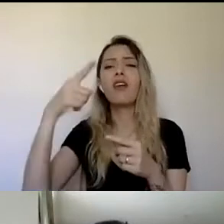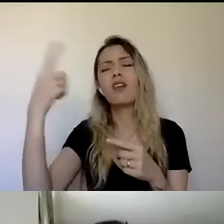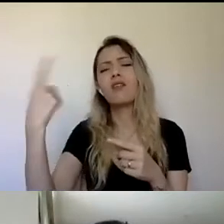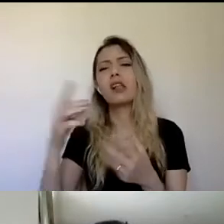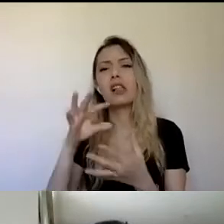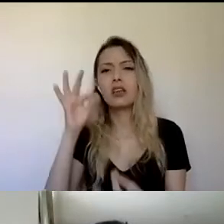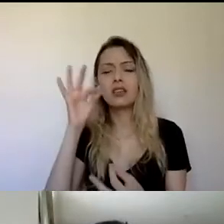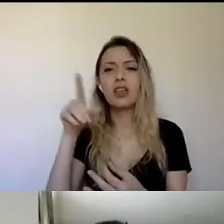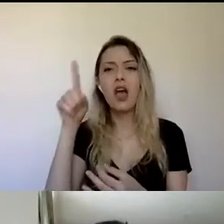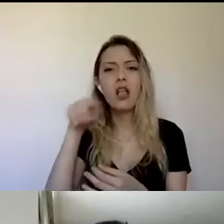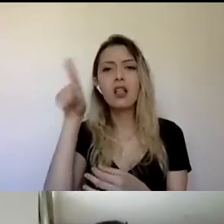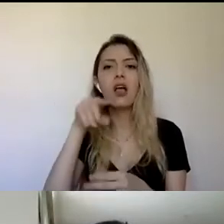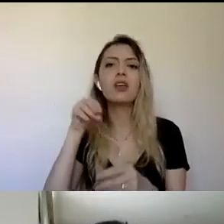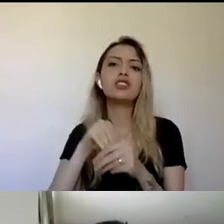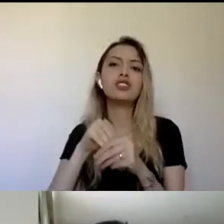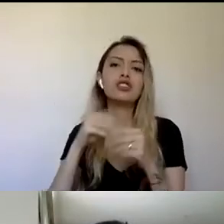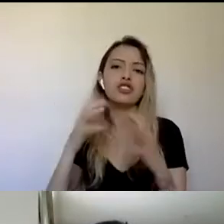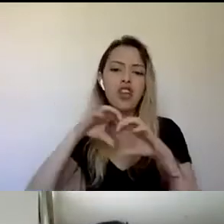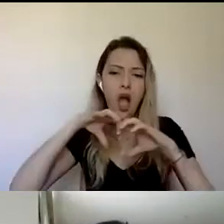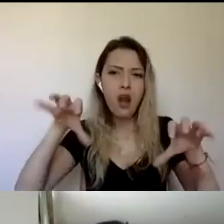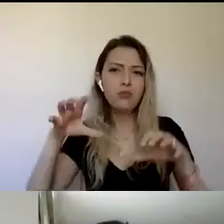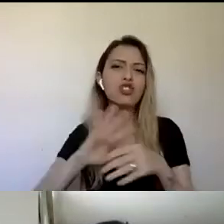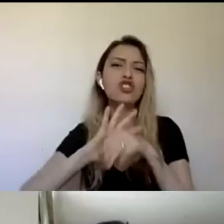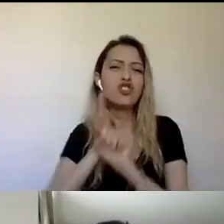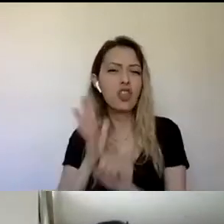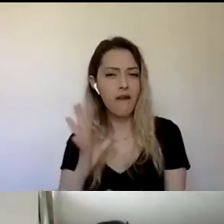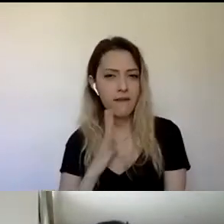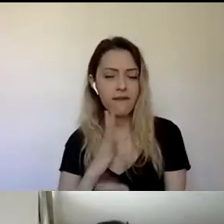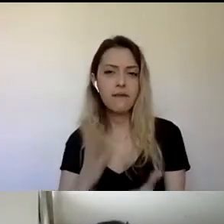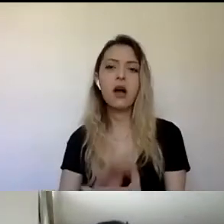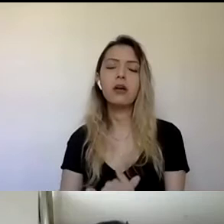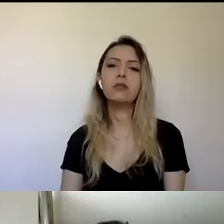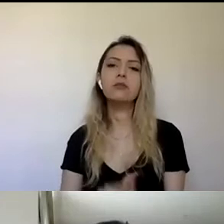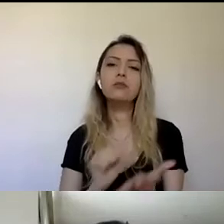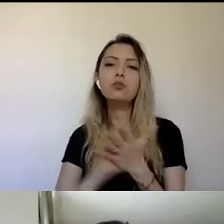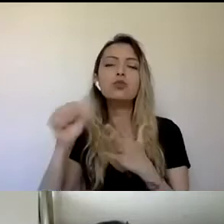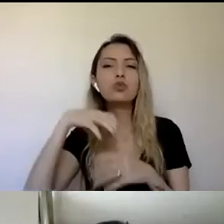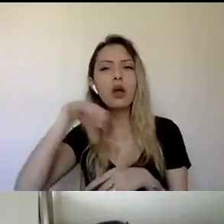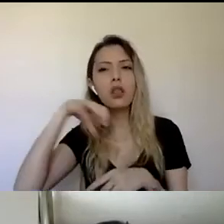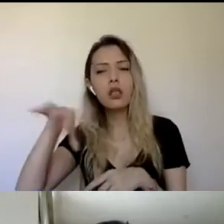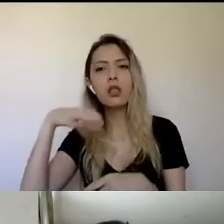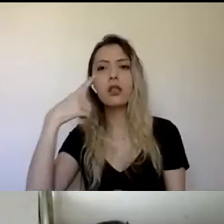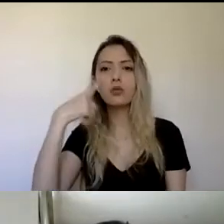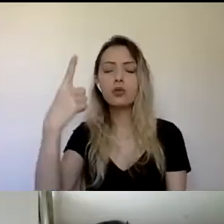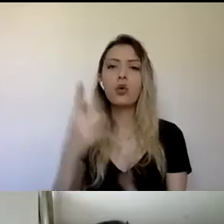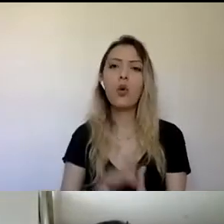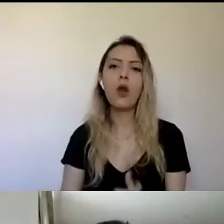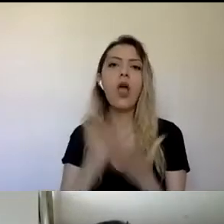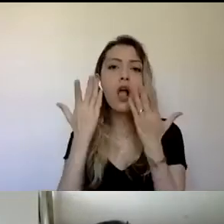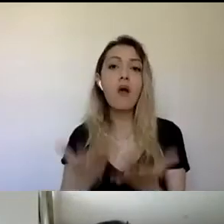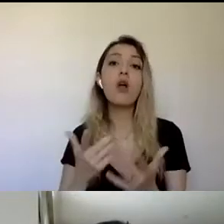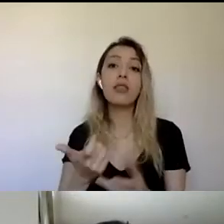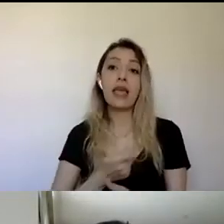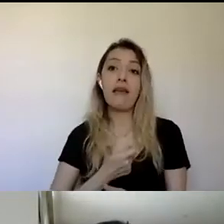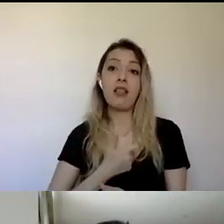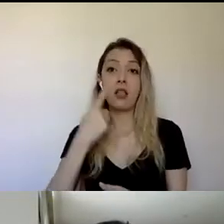toplumsal cinsiyet alanında yapılan ayrımcılık ve şiddet de var. Tüm alanlarda kabul ettiği bu yasaları